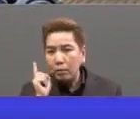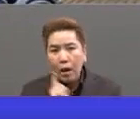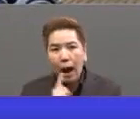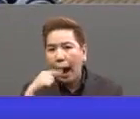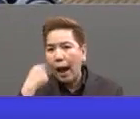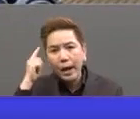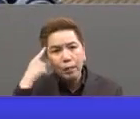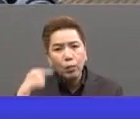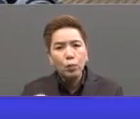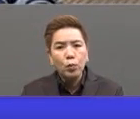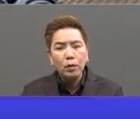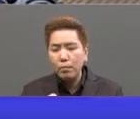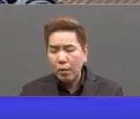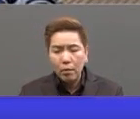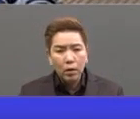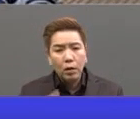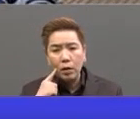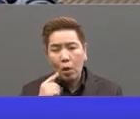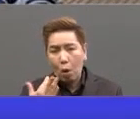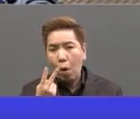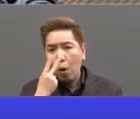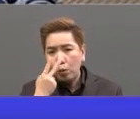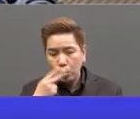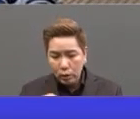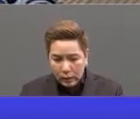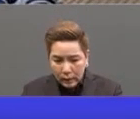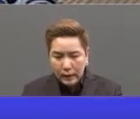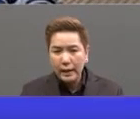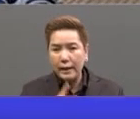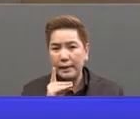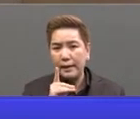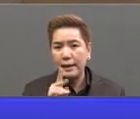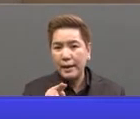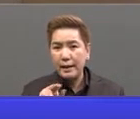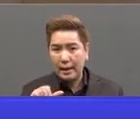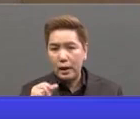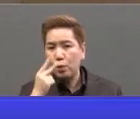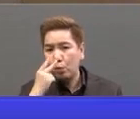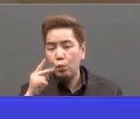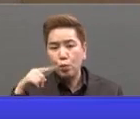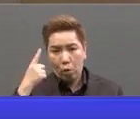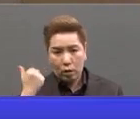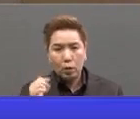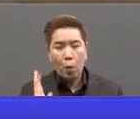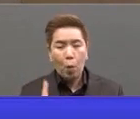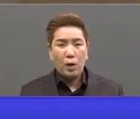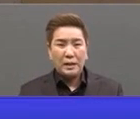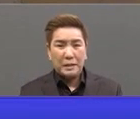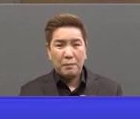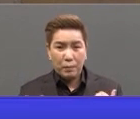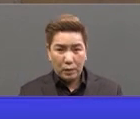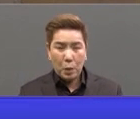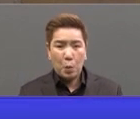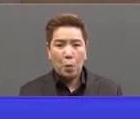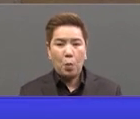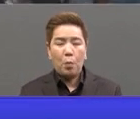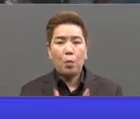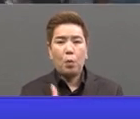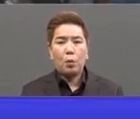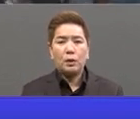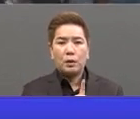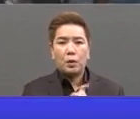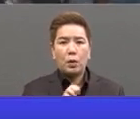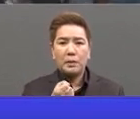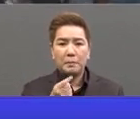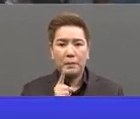พลเอกประยุทธ์จันทร์โอชาก็ได้สั่งการให้หน่วยงานที่เกี่ยวข้องเร่งให้การช่วยเหลือดูแลประชาชนนะคะเพื่อบรรเทาความเ